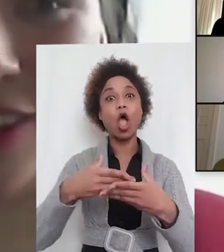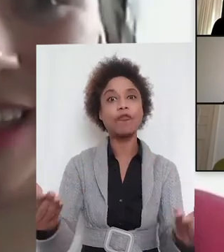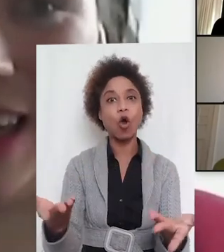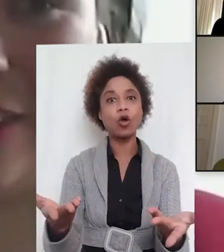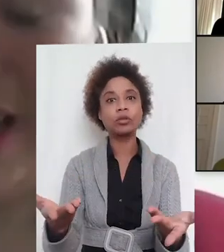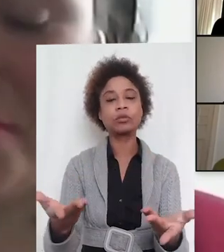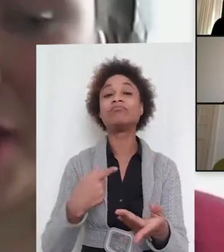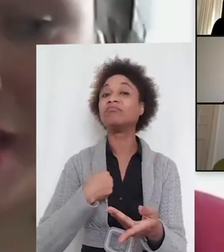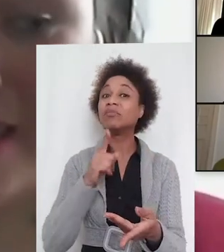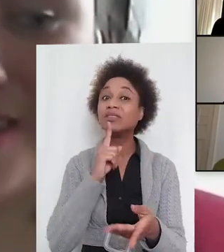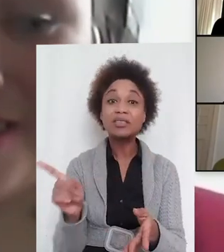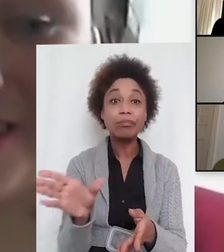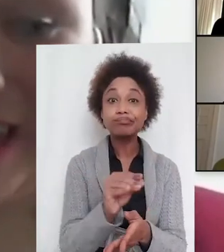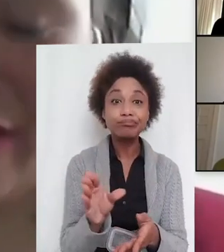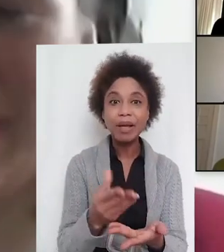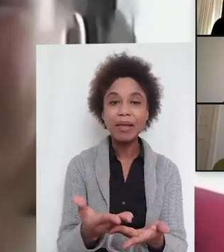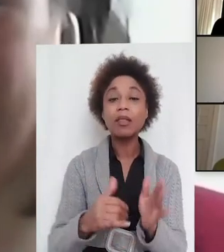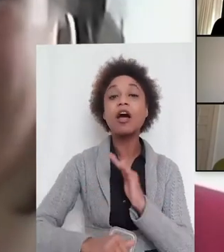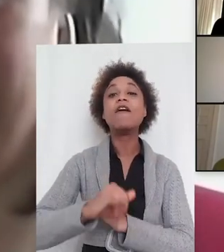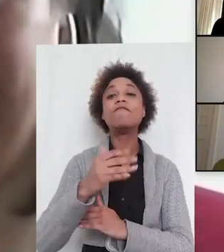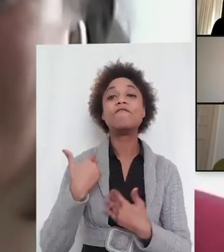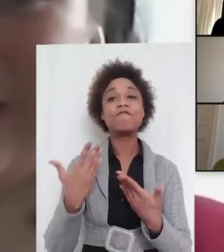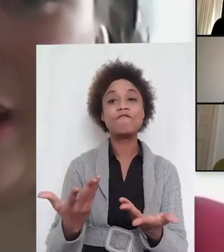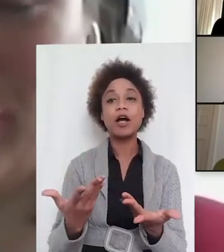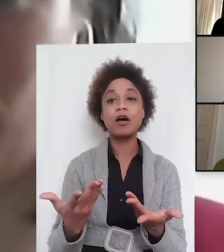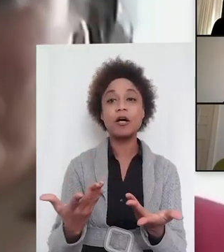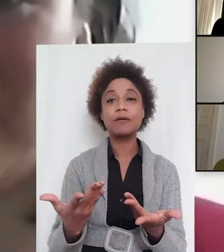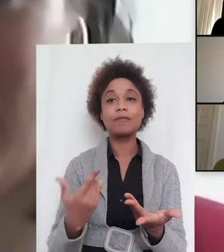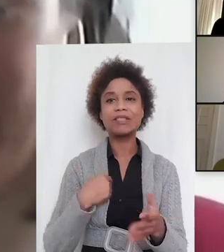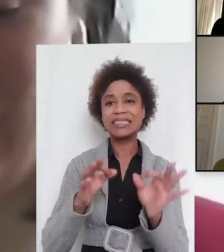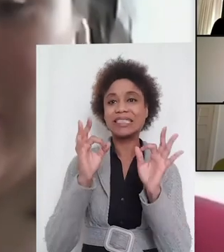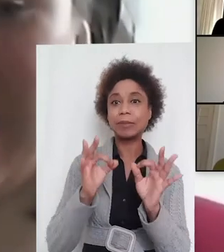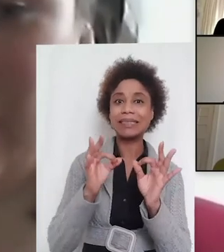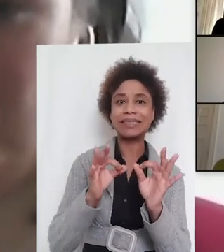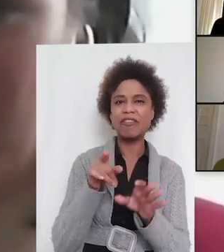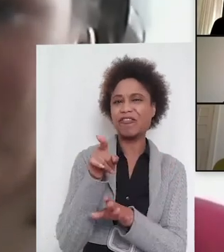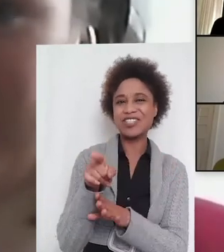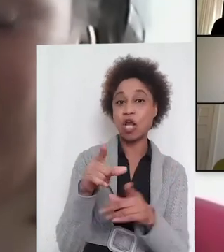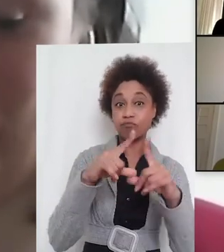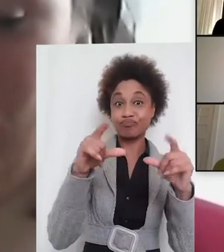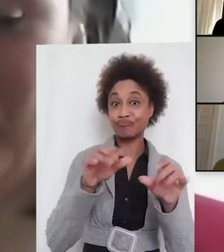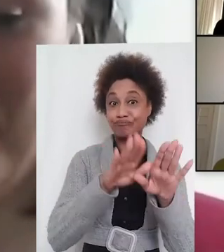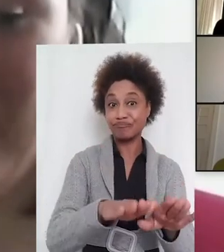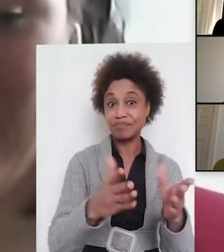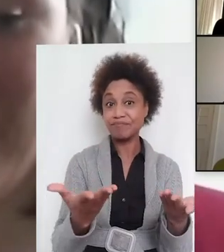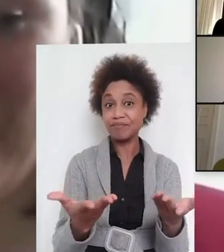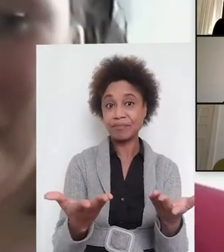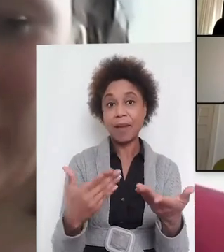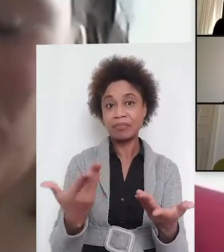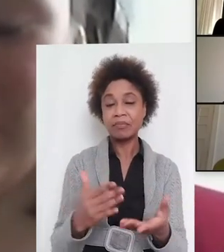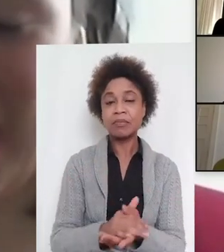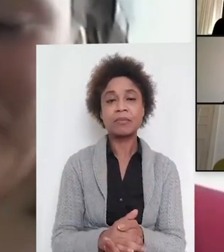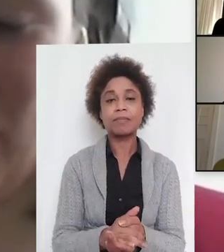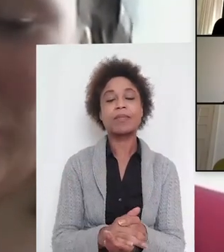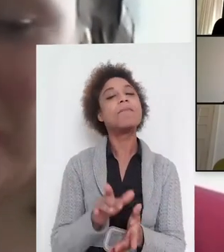En als je daar dan niet bij bent, heel vaak kan er dan niet achteraf nog speciaal voor jou een kaartje beschikbaar gesteld worden. Maar